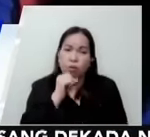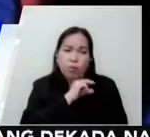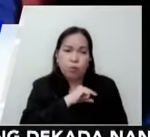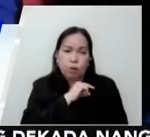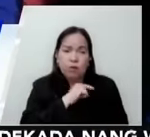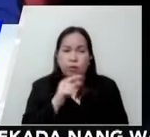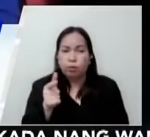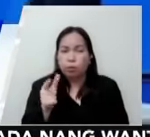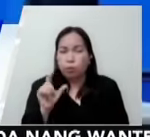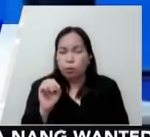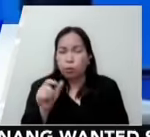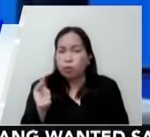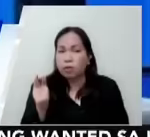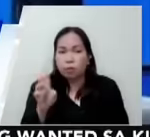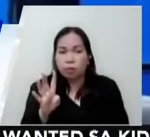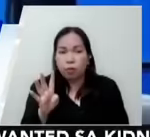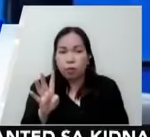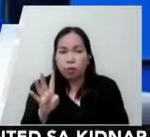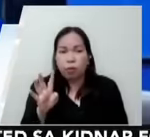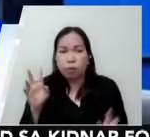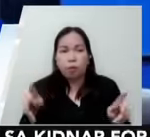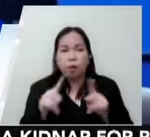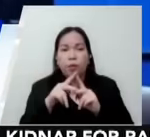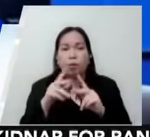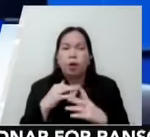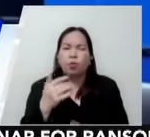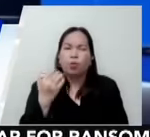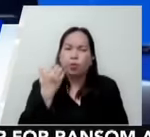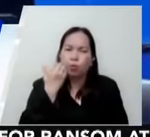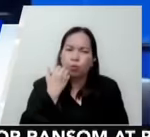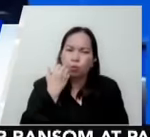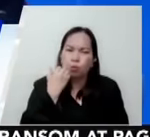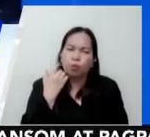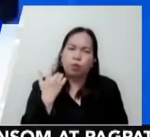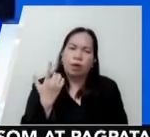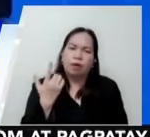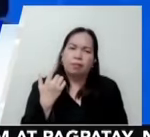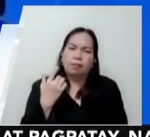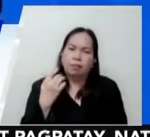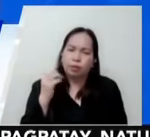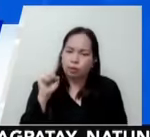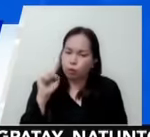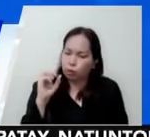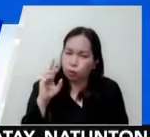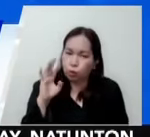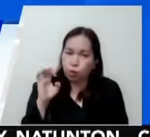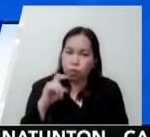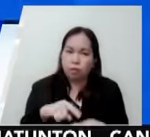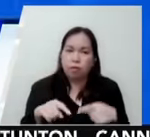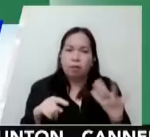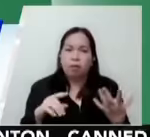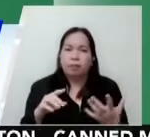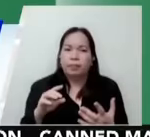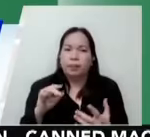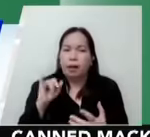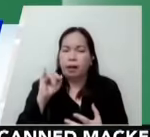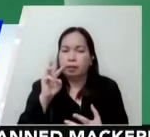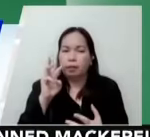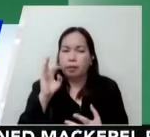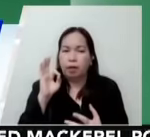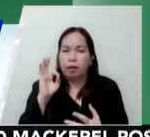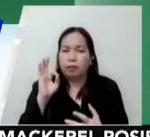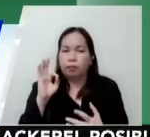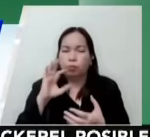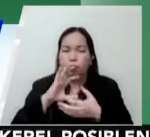Paris Olympics matapos kapusin sa IWF World Cup 59kg event kahapon sa Thailand. Sinabi